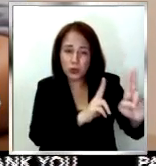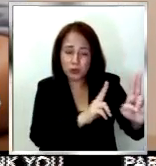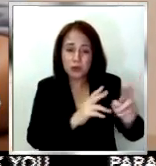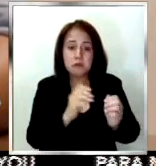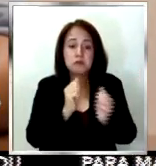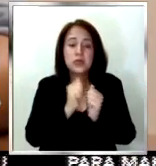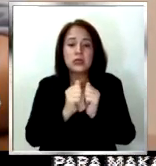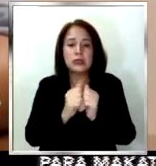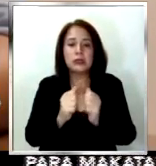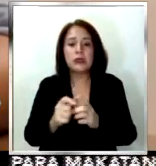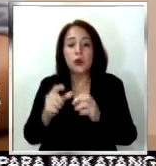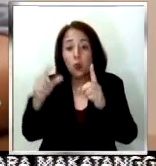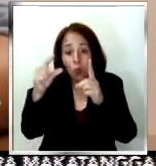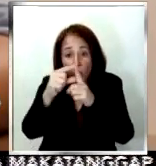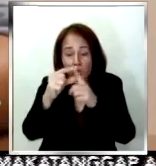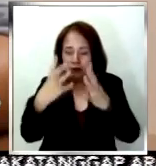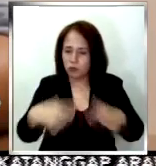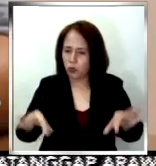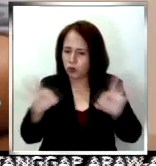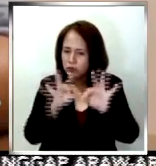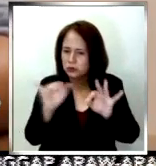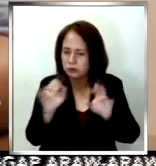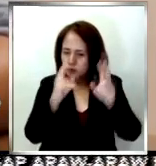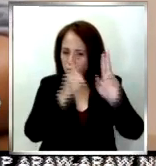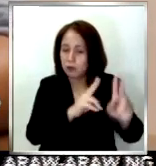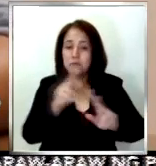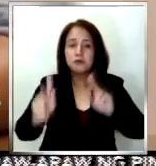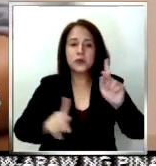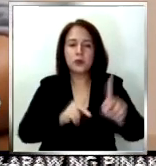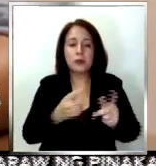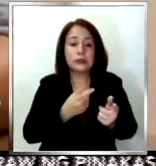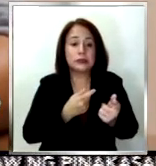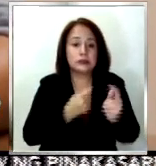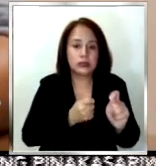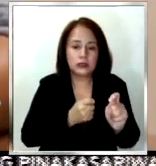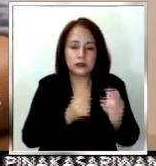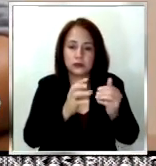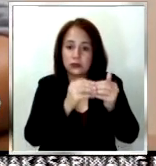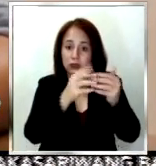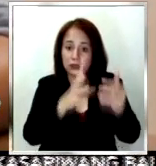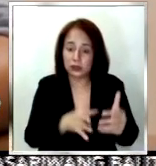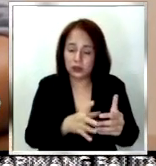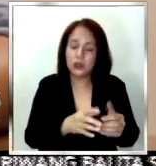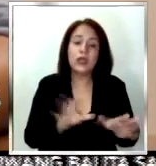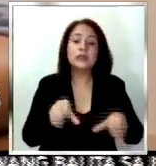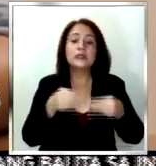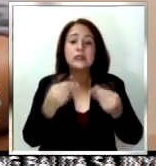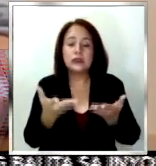honor. The people should be able to trust their leaders when they give their word.